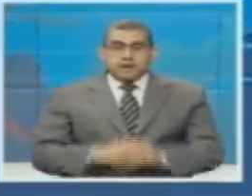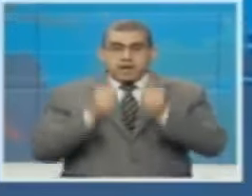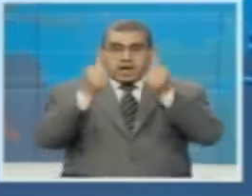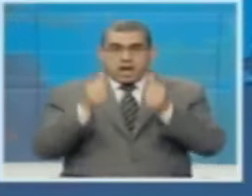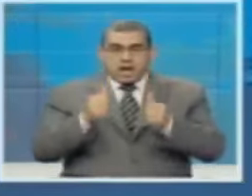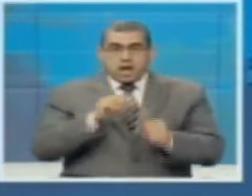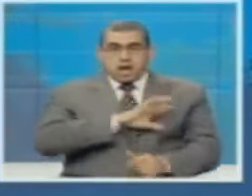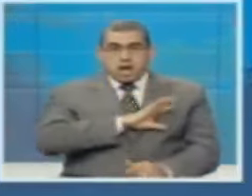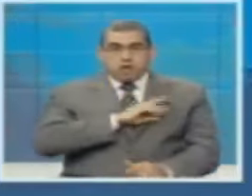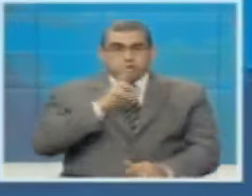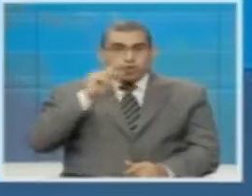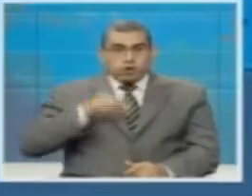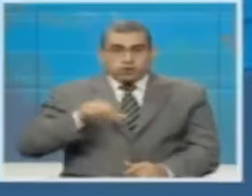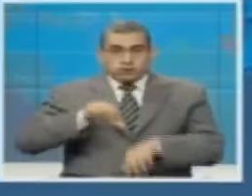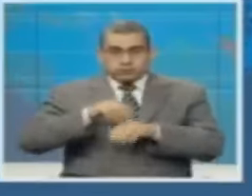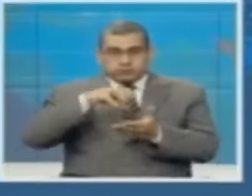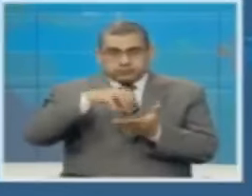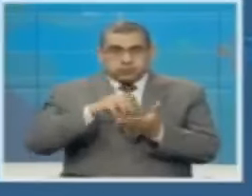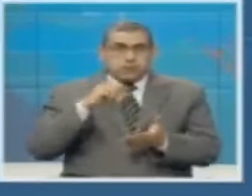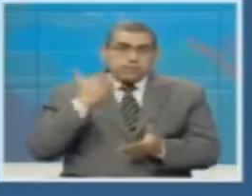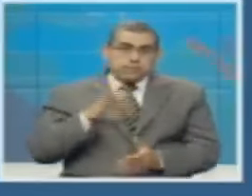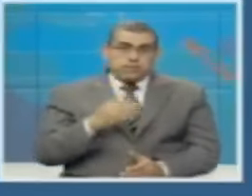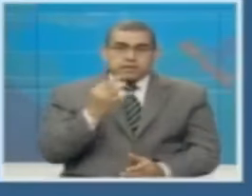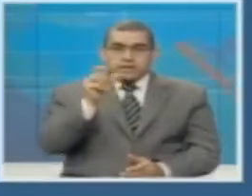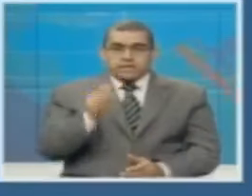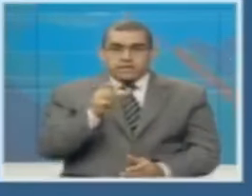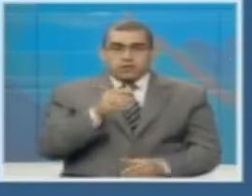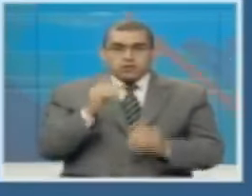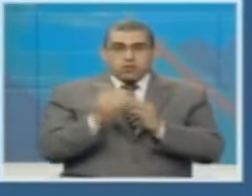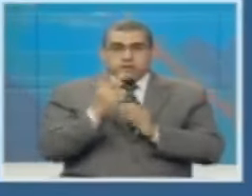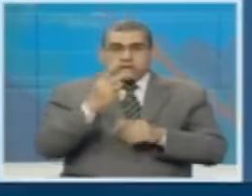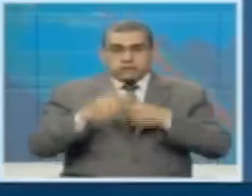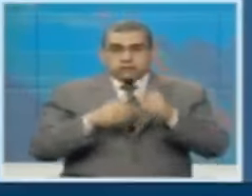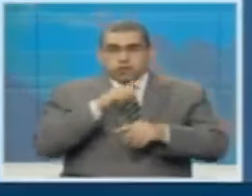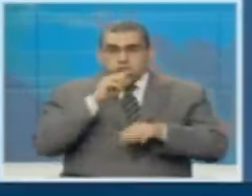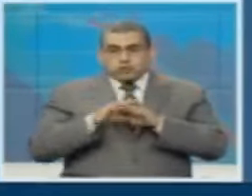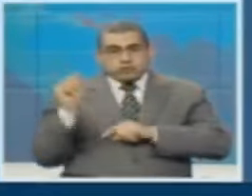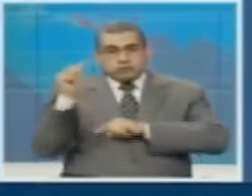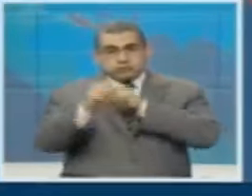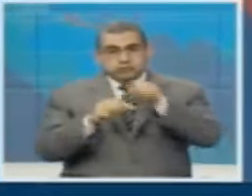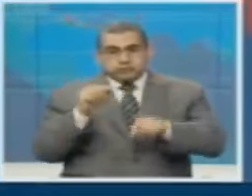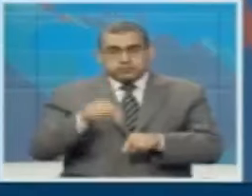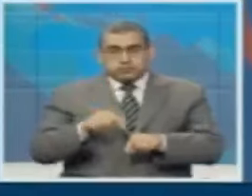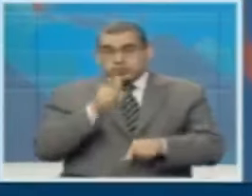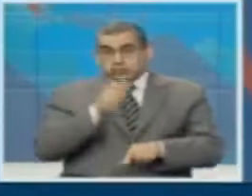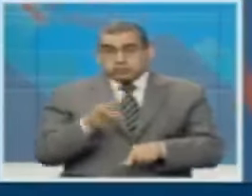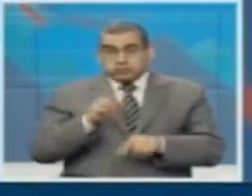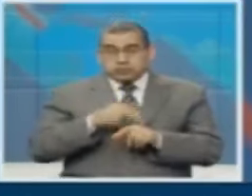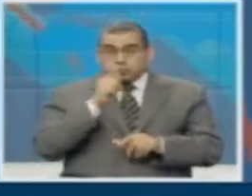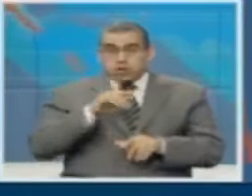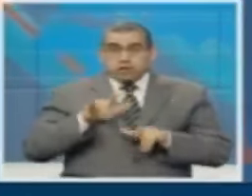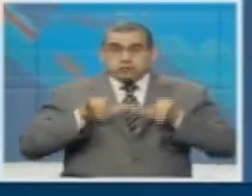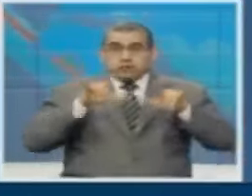أعلنت القوات الأوكرانية في زابوريجيا مقتل 3 أشخاص في اليوم الثاني للهجمات الروسية على المنطقة. وقالت